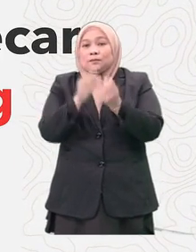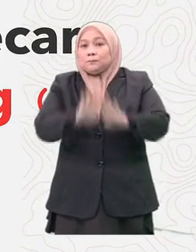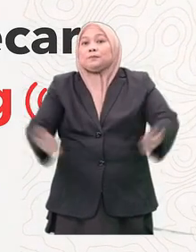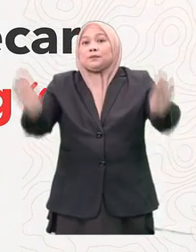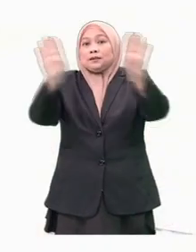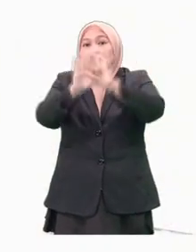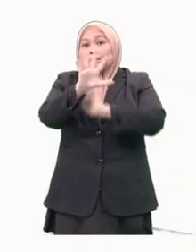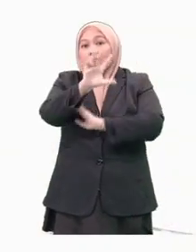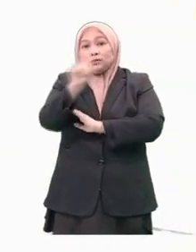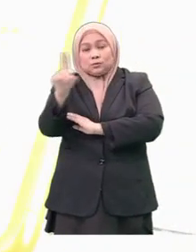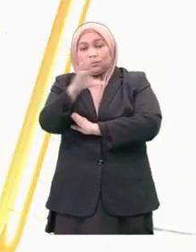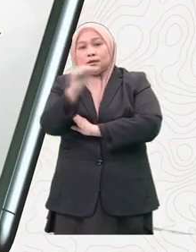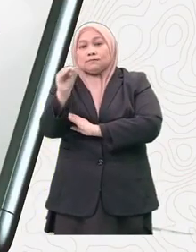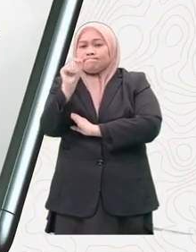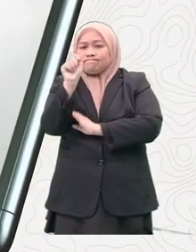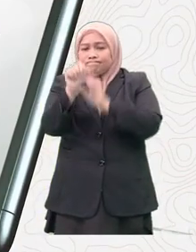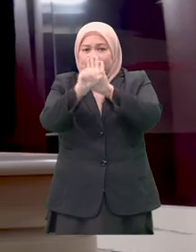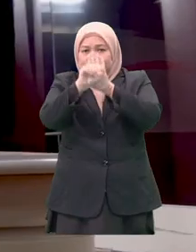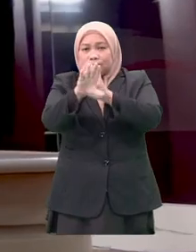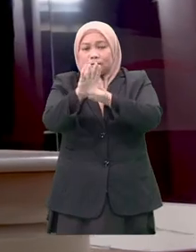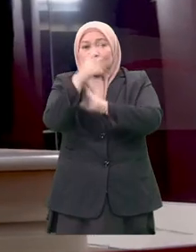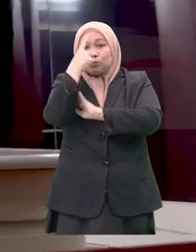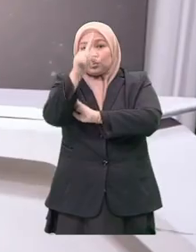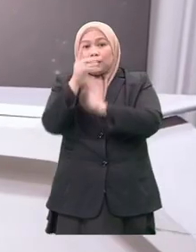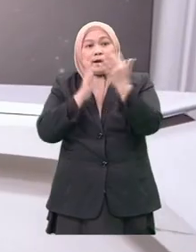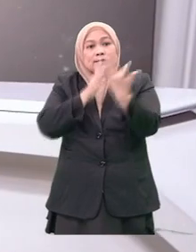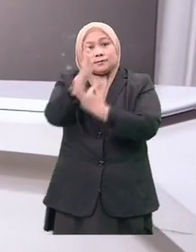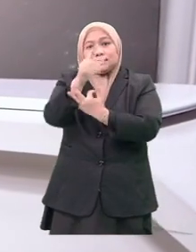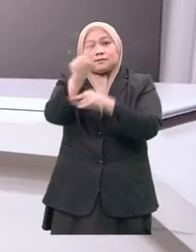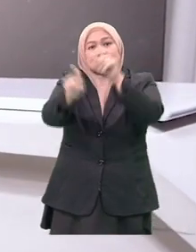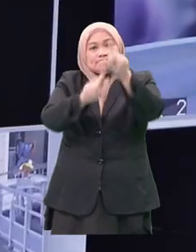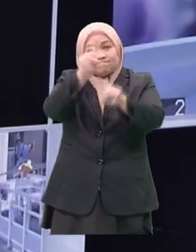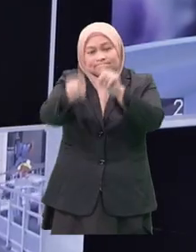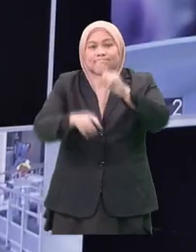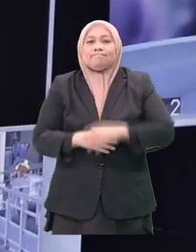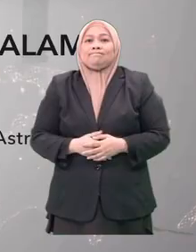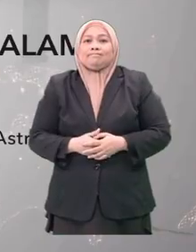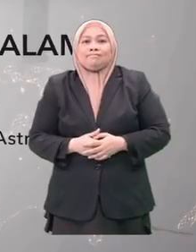dan imbas code untuk akses soal dan